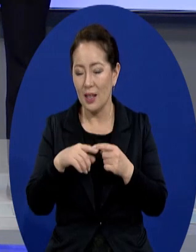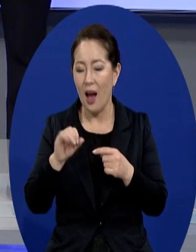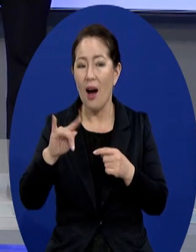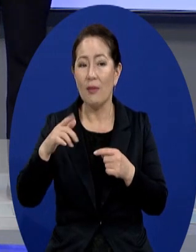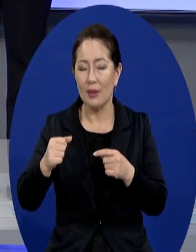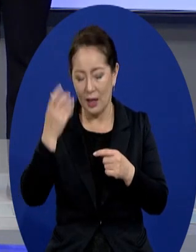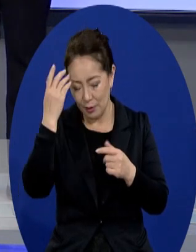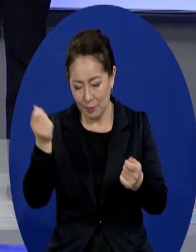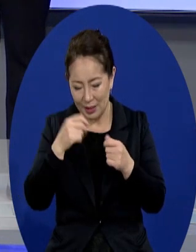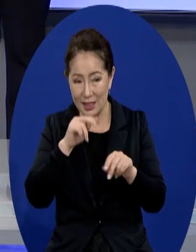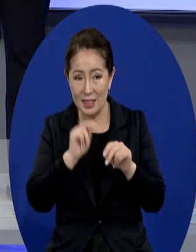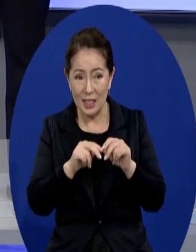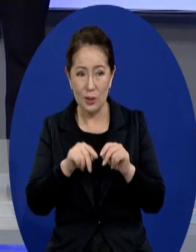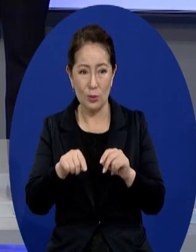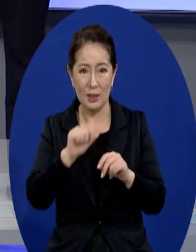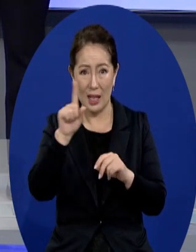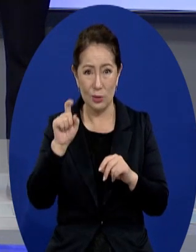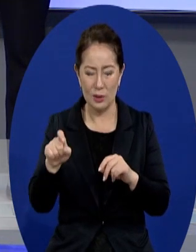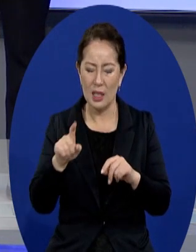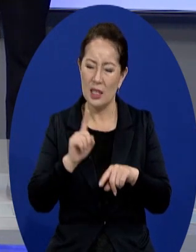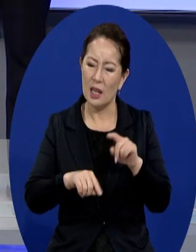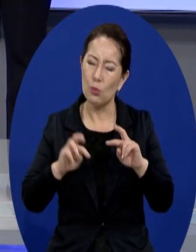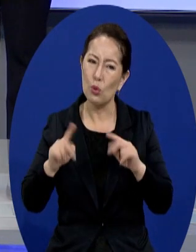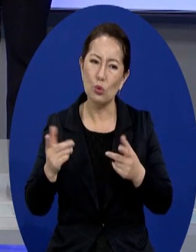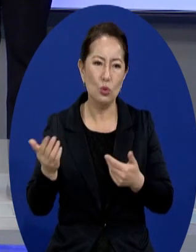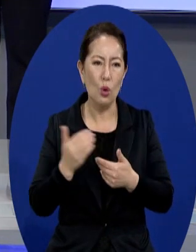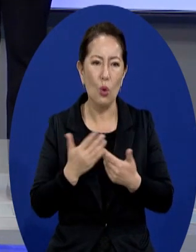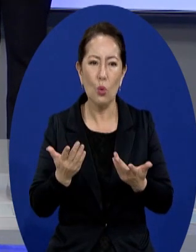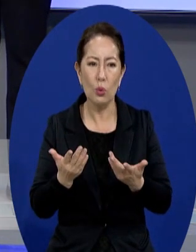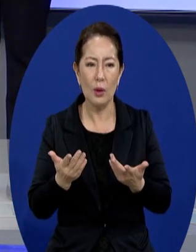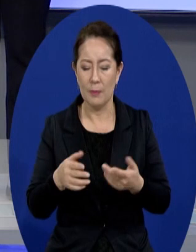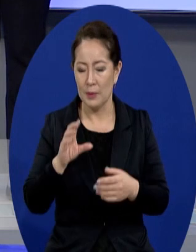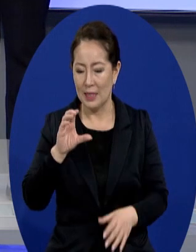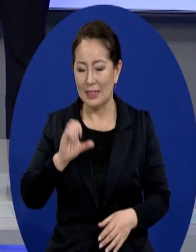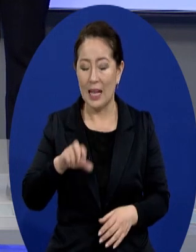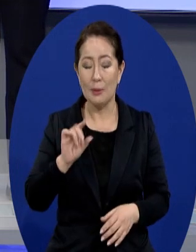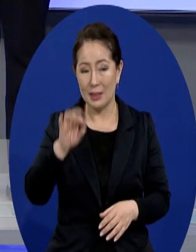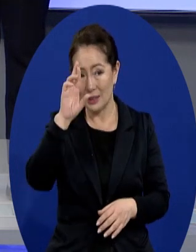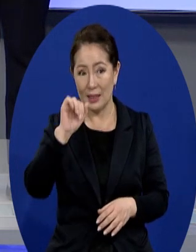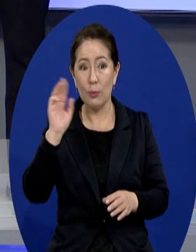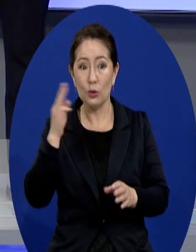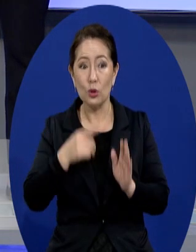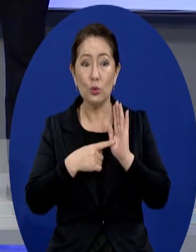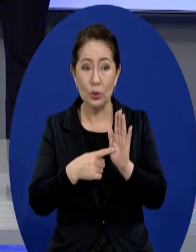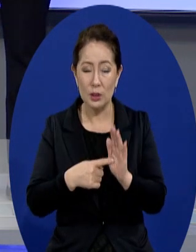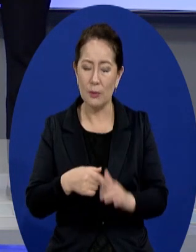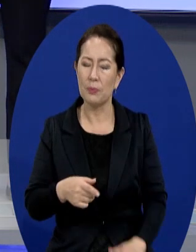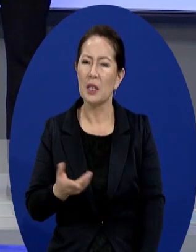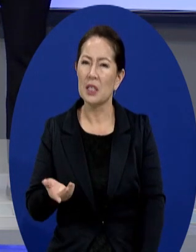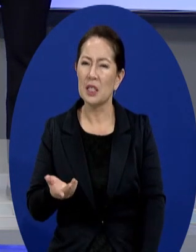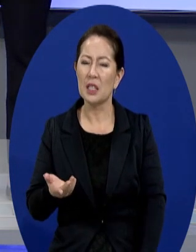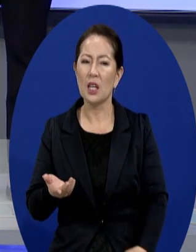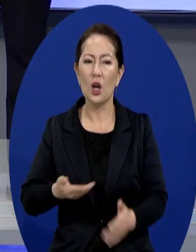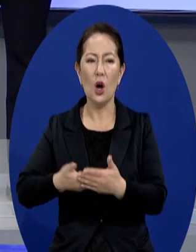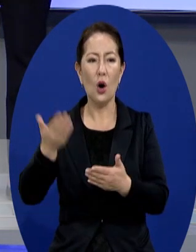малчин шалгаруулах гэдэг асуудал дээр ямар өөрчлөлт орсон бэ гэдгийг бид салбарын яамнаас тодруулсан. Өөрөөр хэлбэл өмнө нь бол зөвхөн